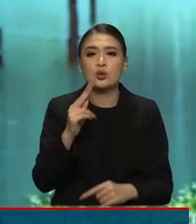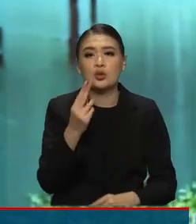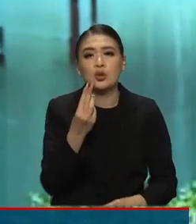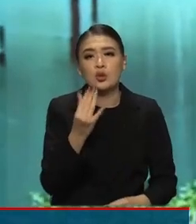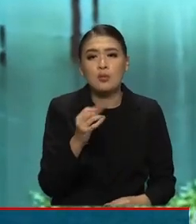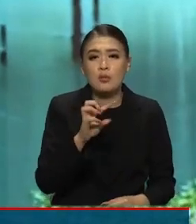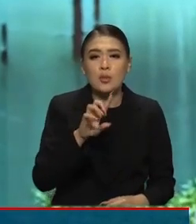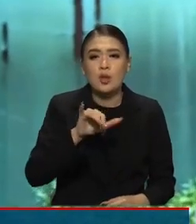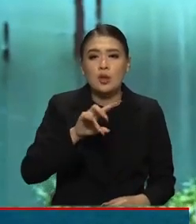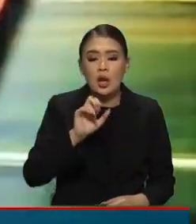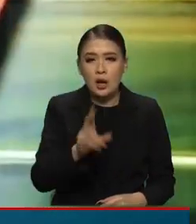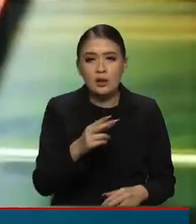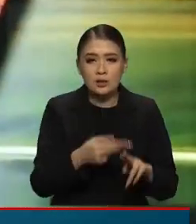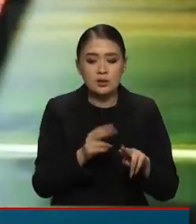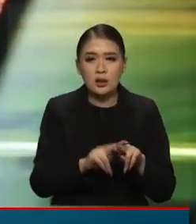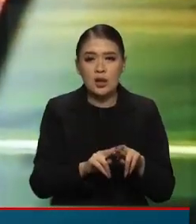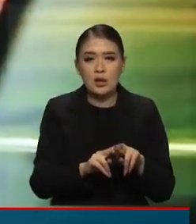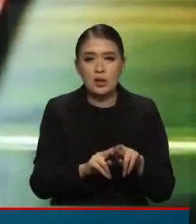люди, которые